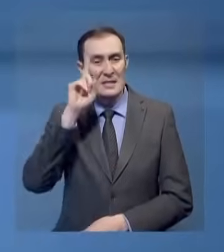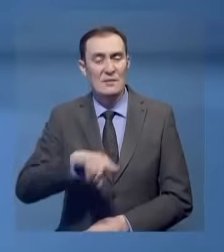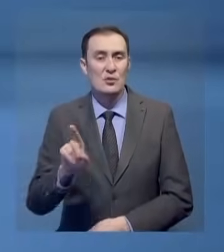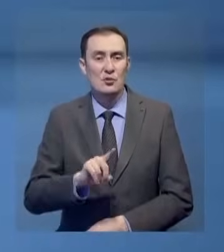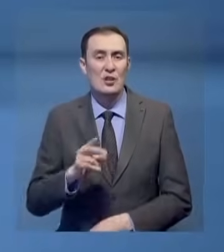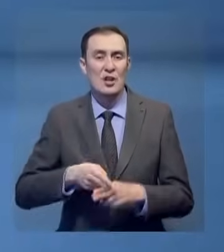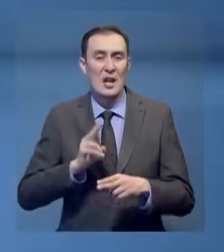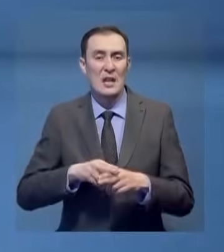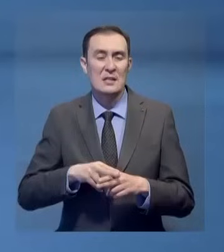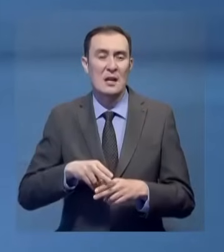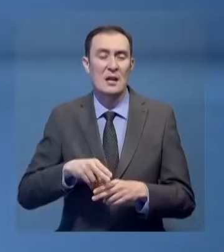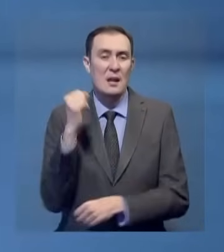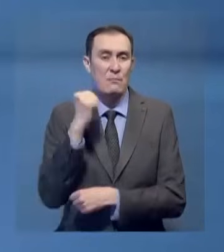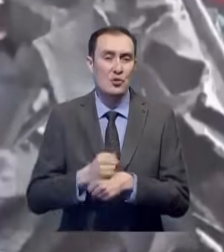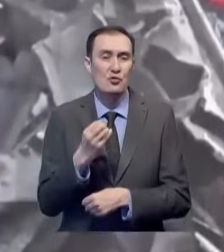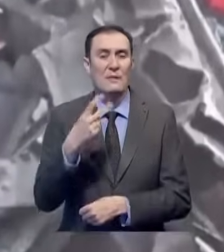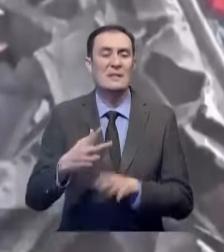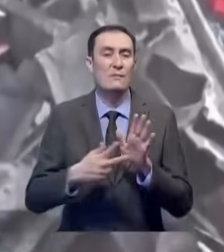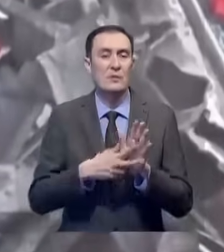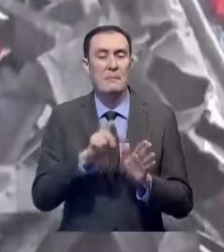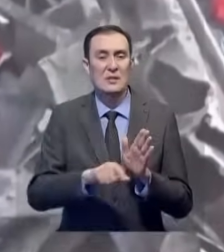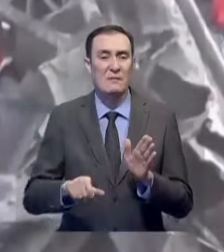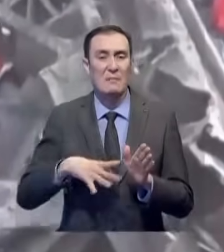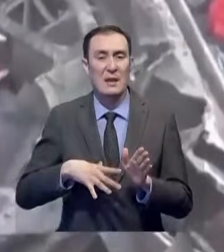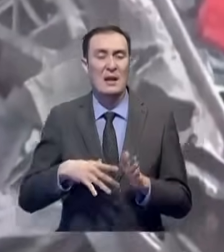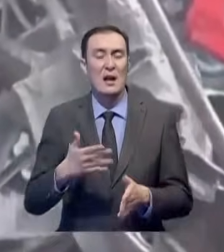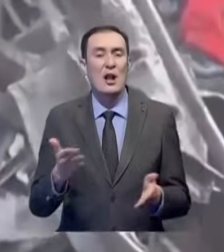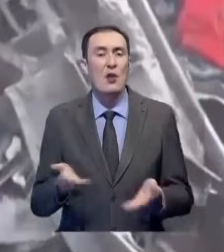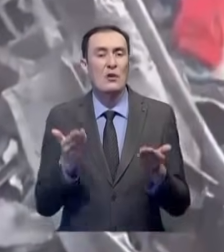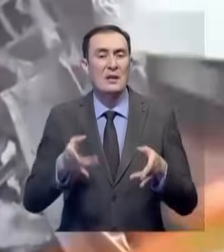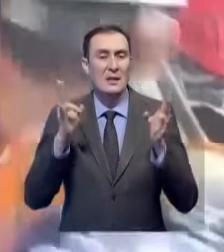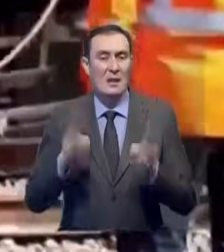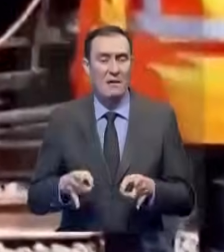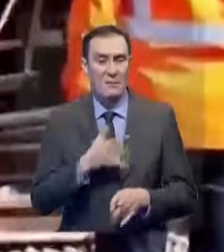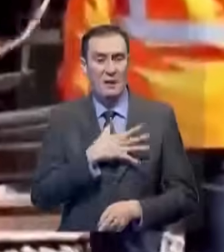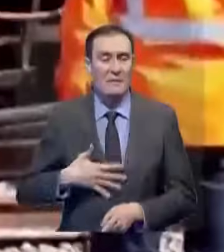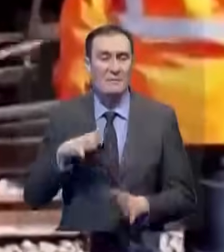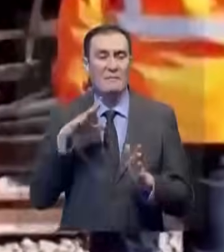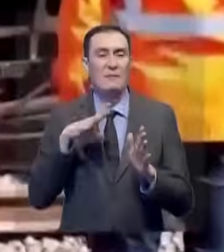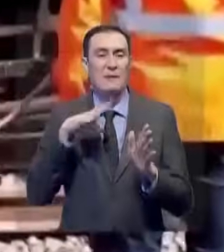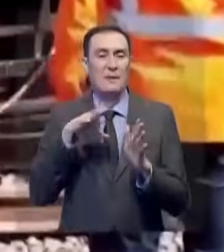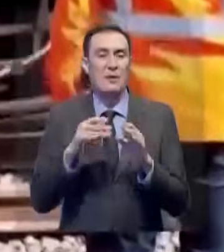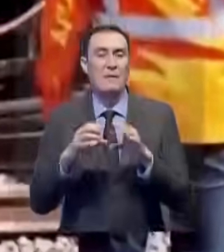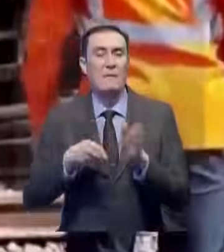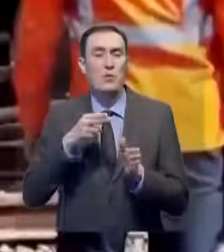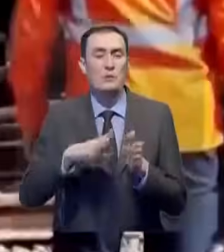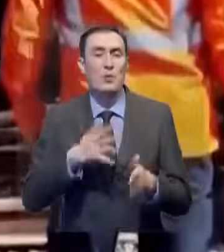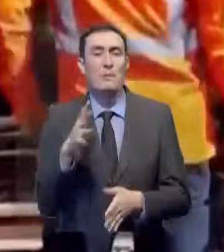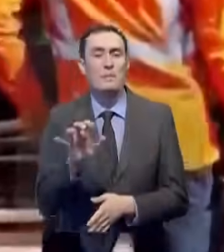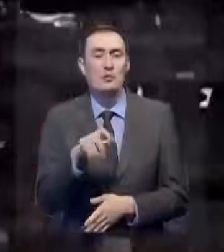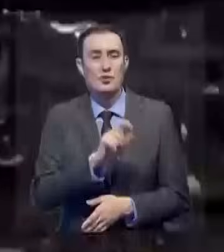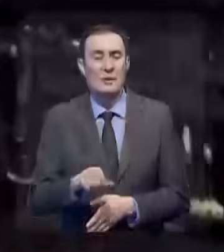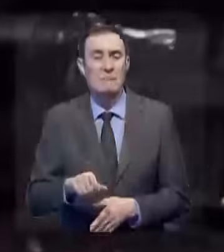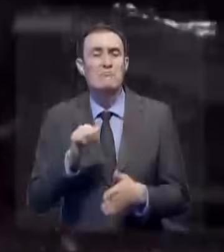что это железнодорожники. Еще 28 пассажиров получили легкие травмы. Всего в составах было около 500 человек.